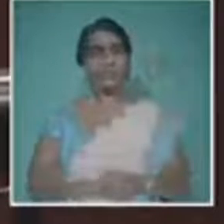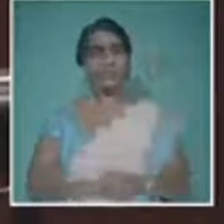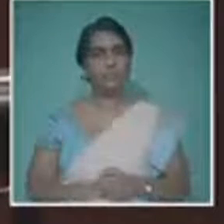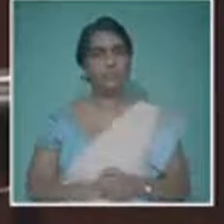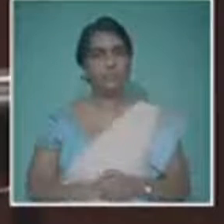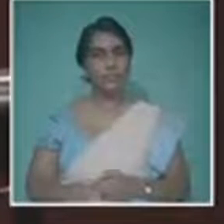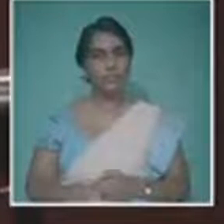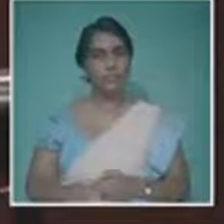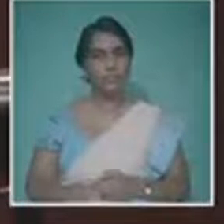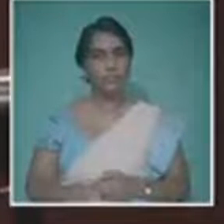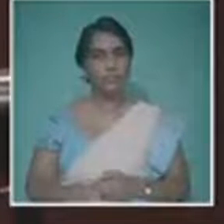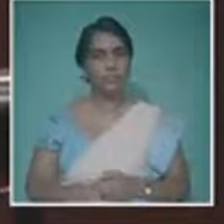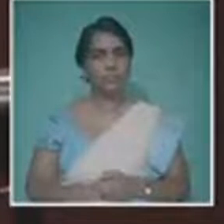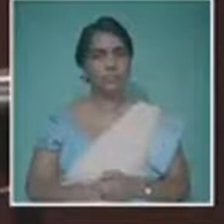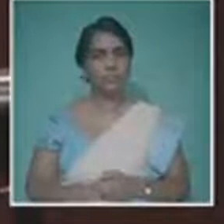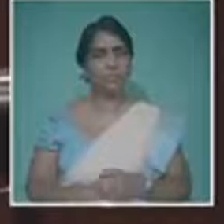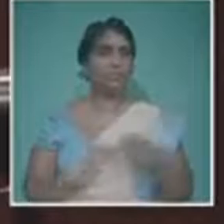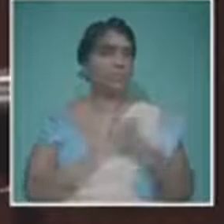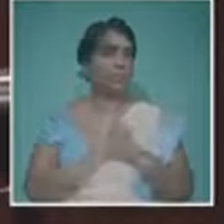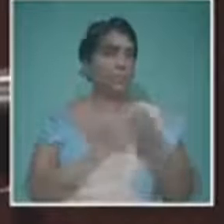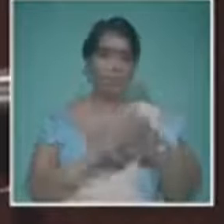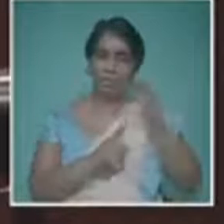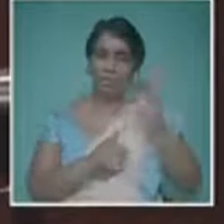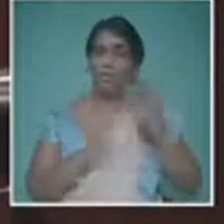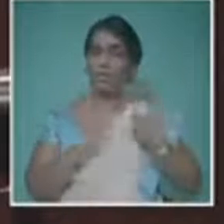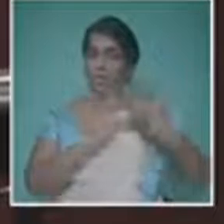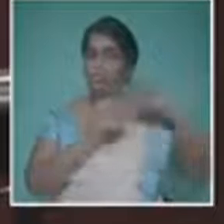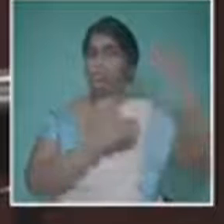எதிர்காலத்திலே இந்த தமிழ் பிழைகள், தமிழ் கொலைகள்